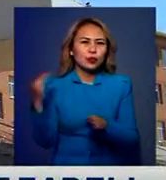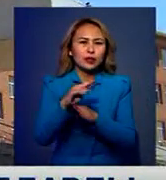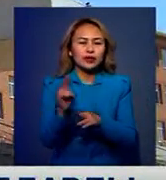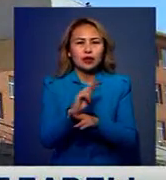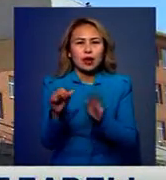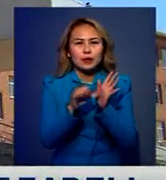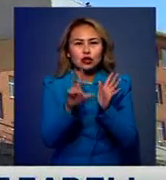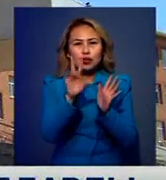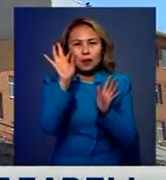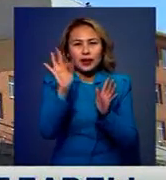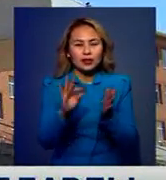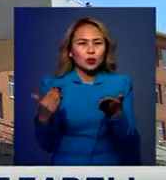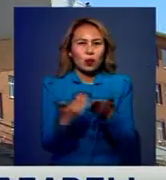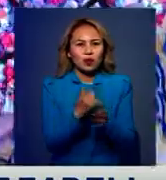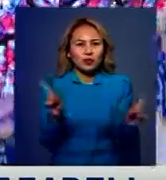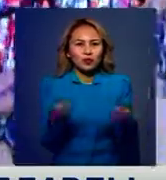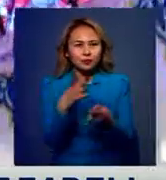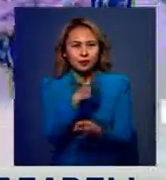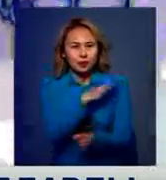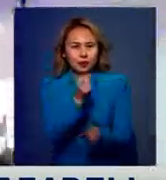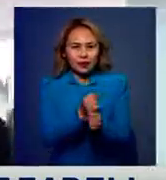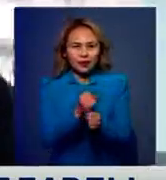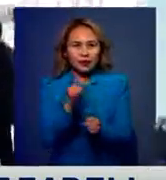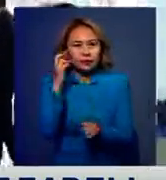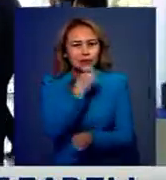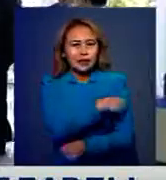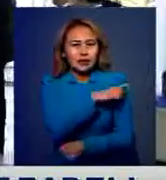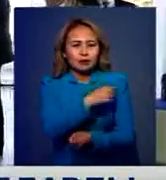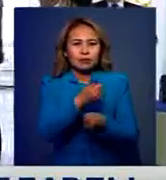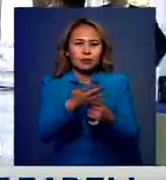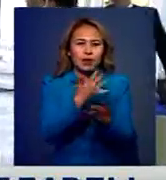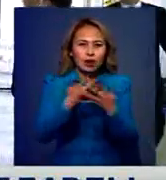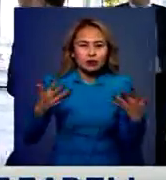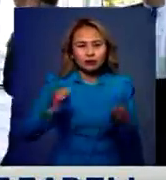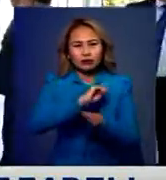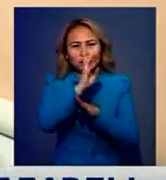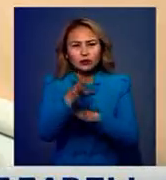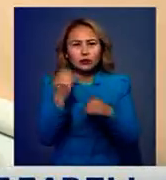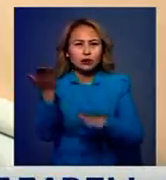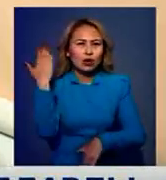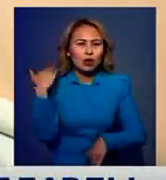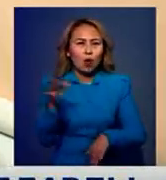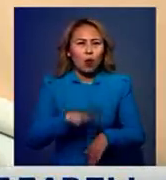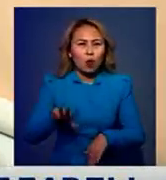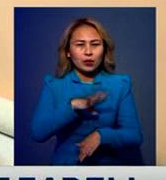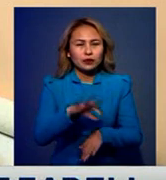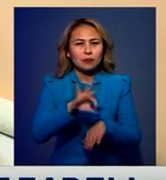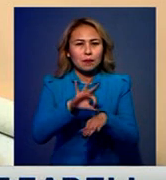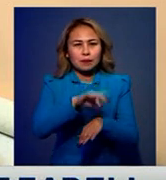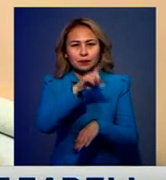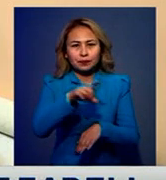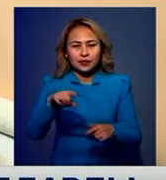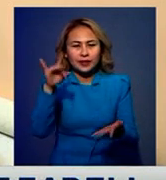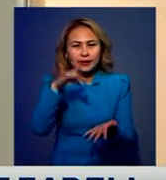мекемелерінің 63% жаңарып жақсарды. Медициналық мекемелер жаңа жабдықтармен толығып жатыр. Бұрын облыста науқас балаларды